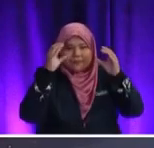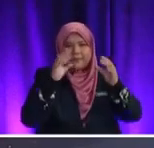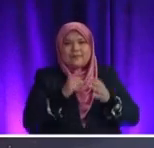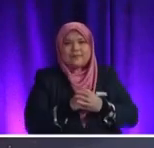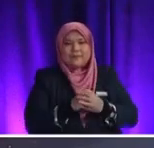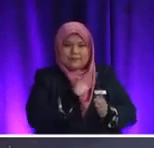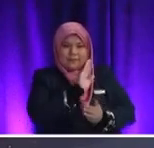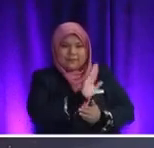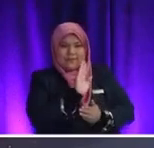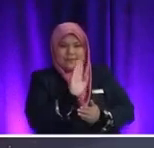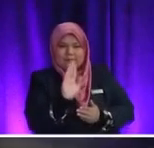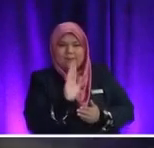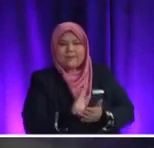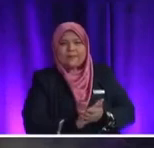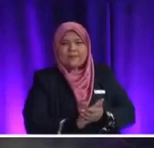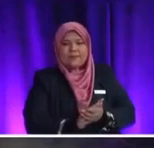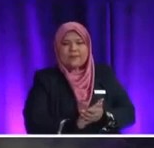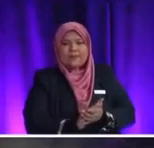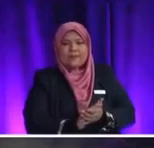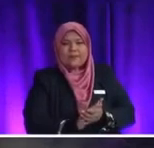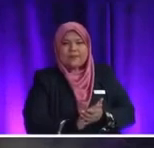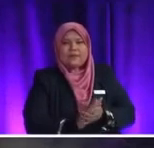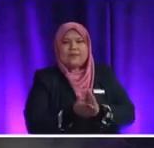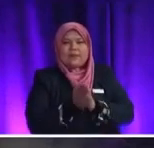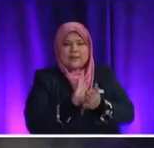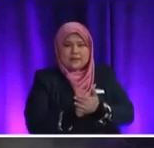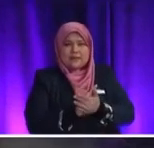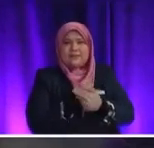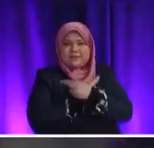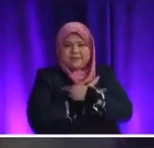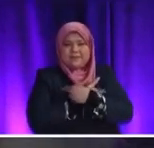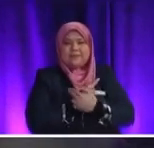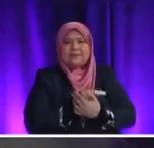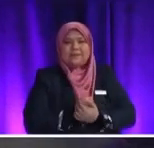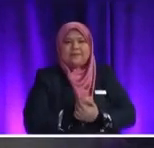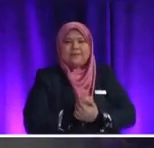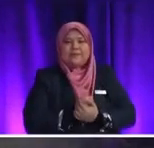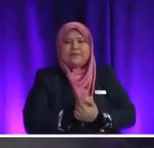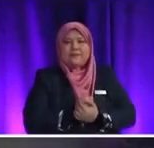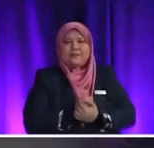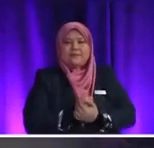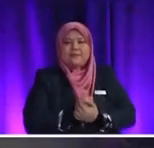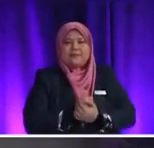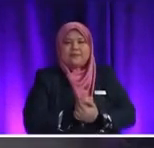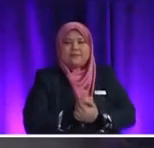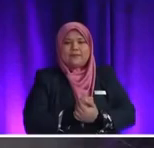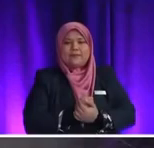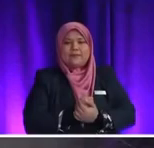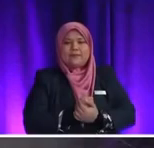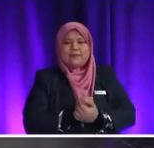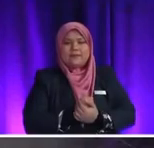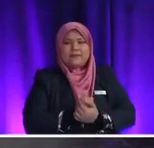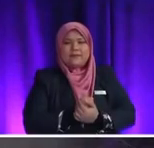ini gua akan melepas sesikit Jadi sebelum tuh kita akan bahas ketika kembali semua spasi Islam Menengah Atas